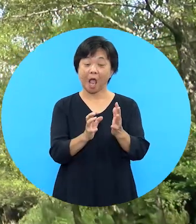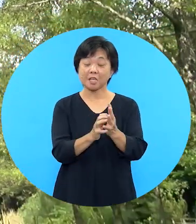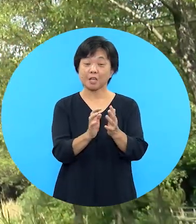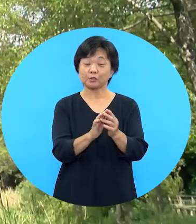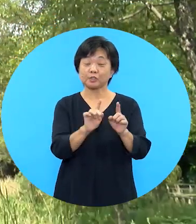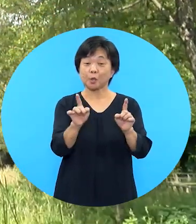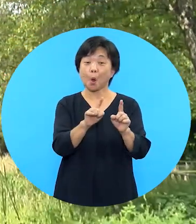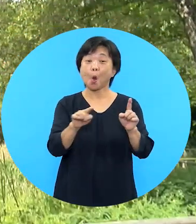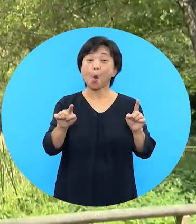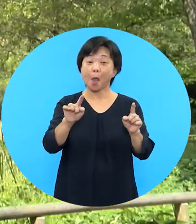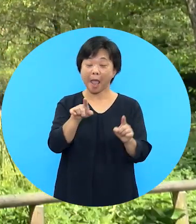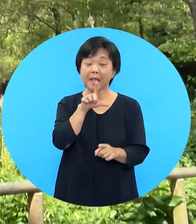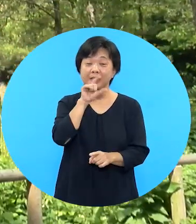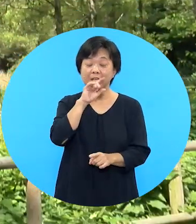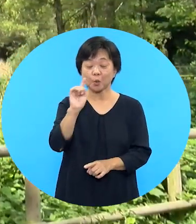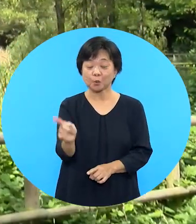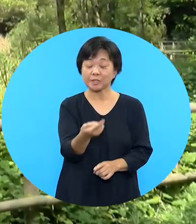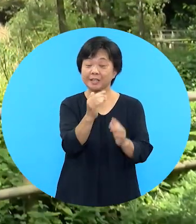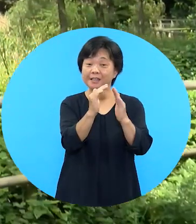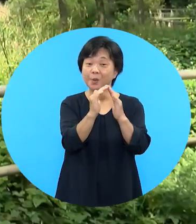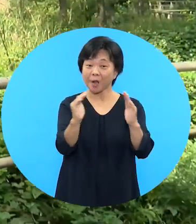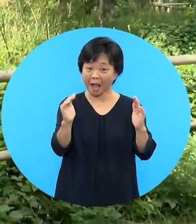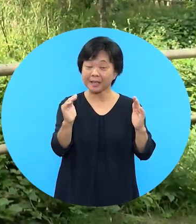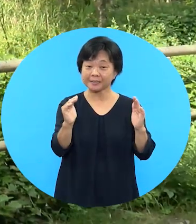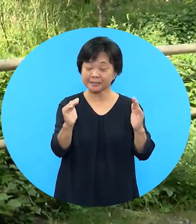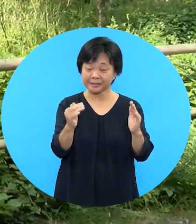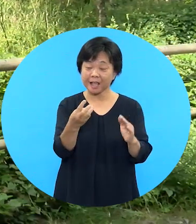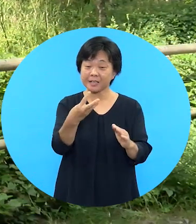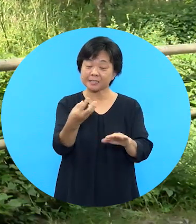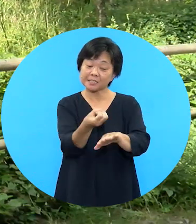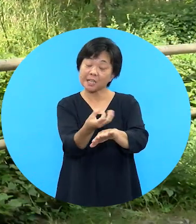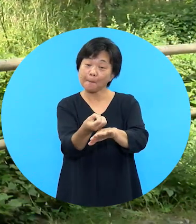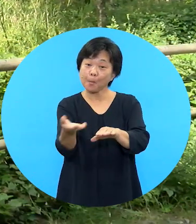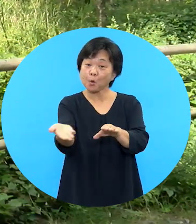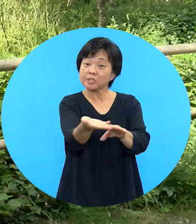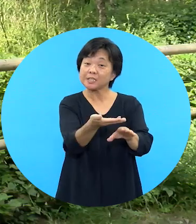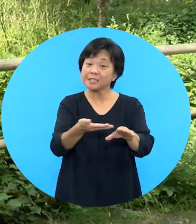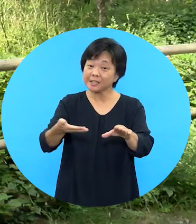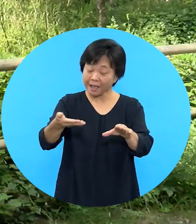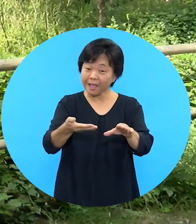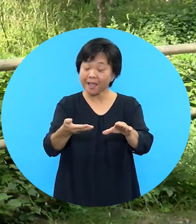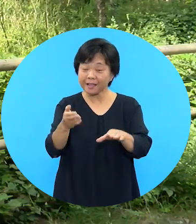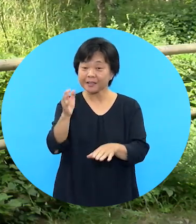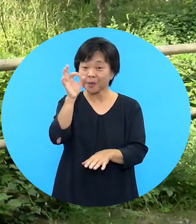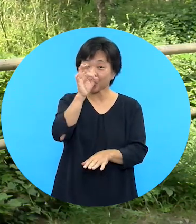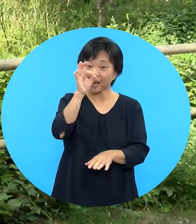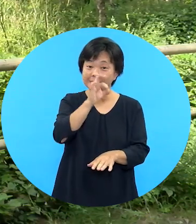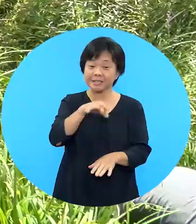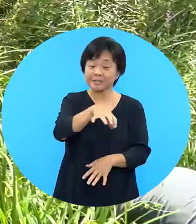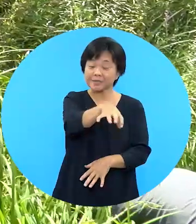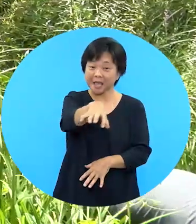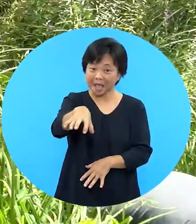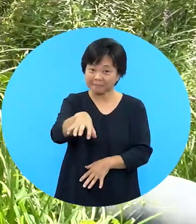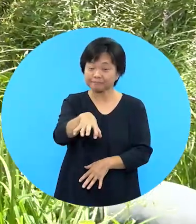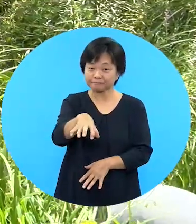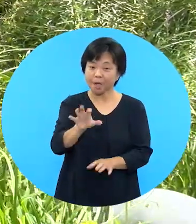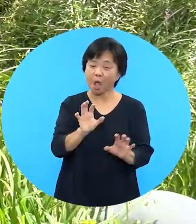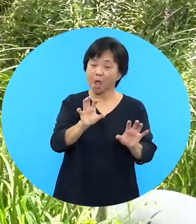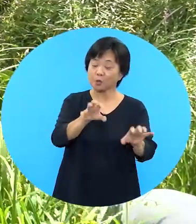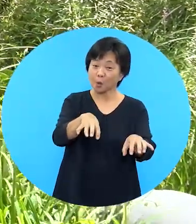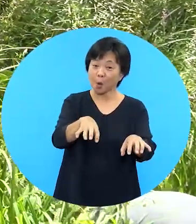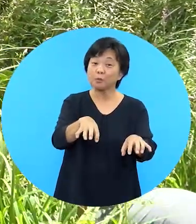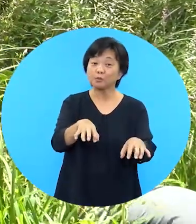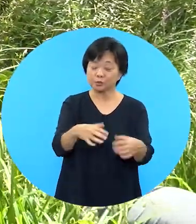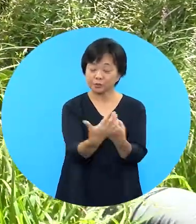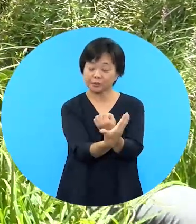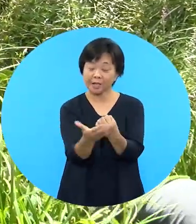石神井公園野鳥と自然の会は、三宝寺池側にある水辺観察園を中心に、動植物が